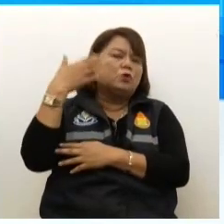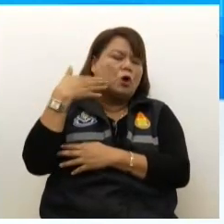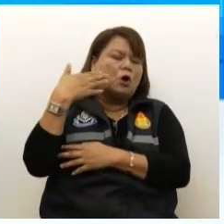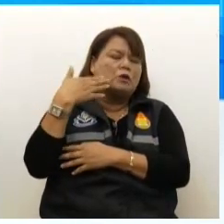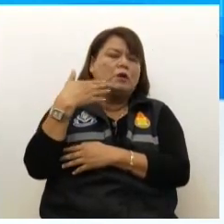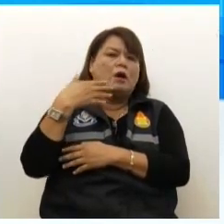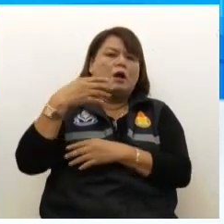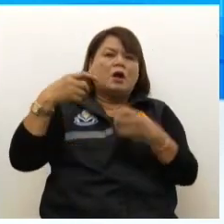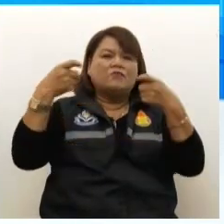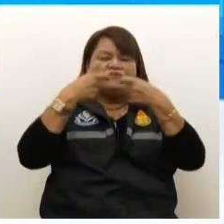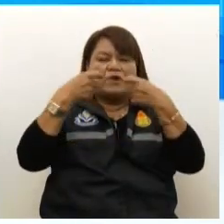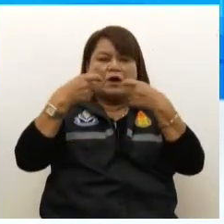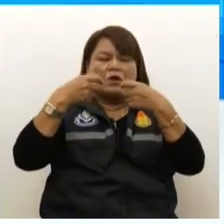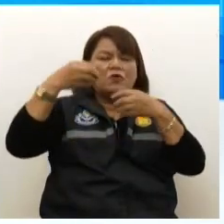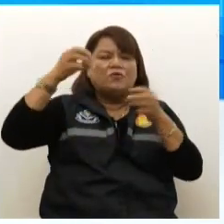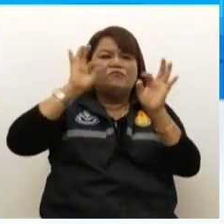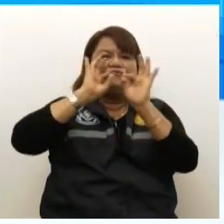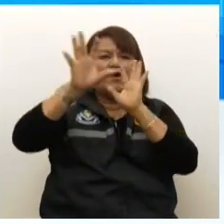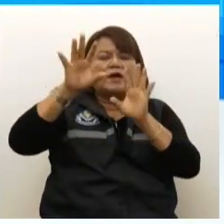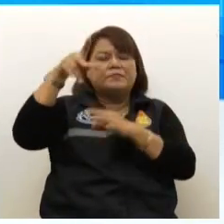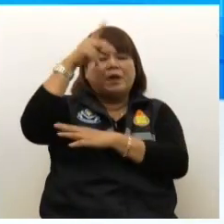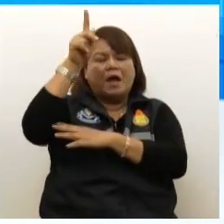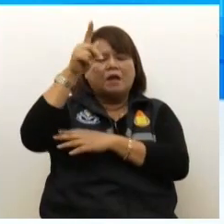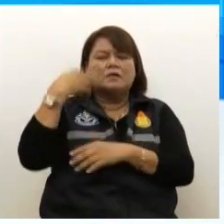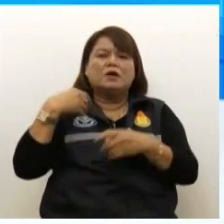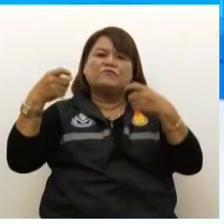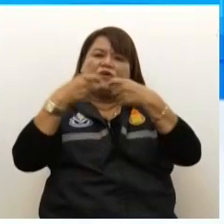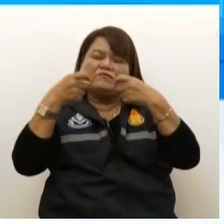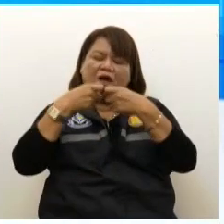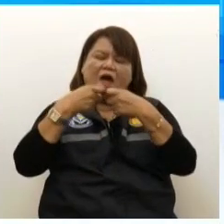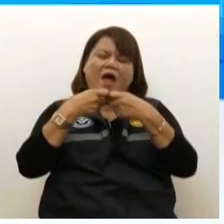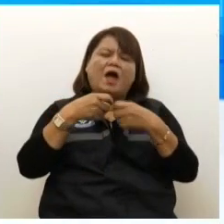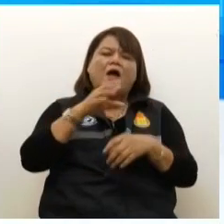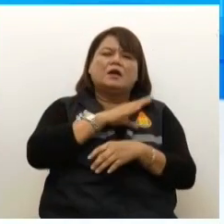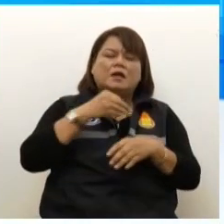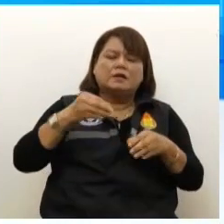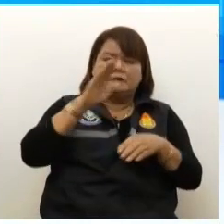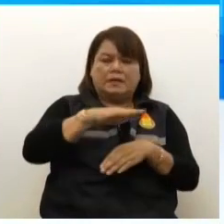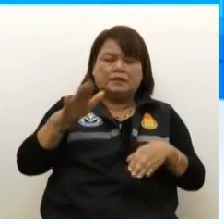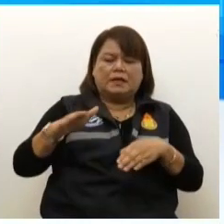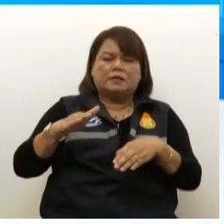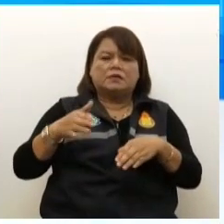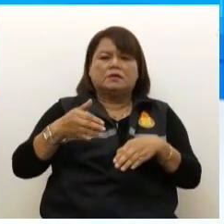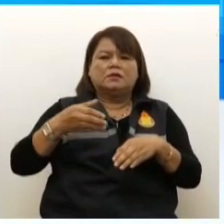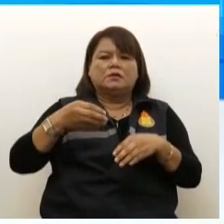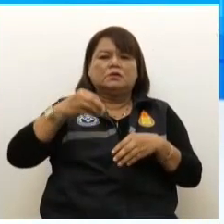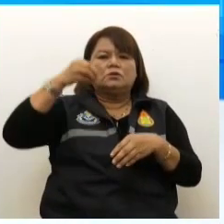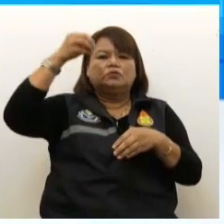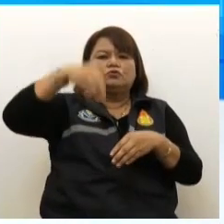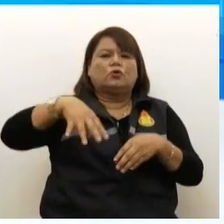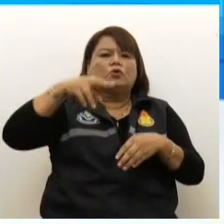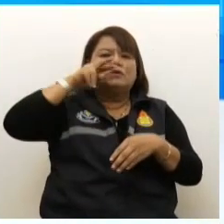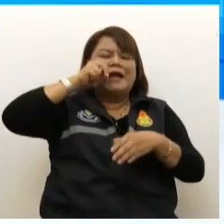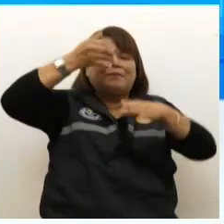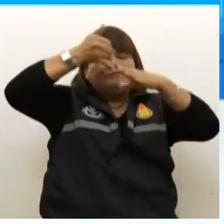จะเป็นเรื่องไฟป่าหรือไม่ว่าจะเป็นเรื่องของไฟฟ้าลัดวงจรรวมไปถึงเด็กนักเรียนจมน้ำก็ยังเป็นอีกเรื่องนึงซึ่งอยากจะ